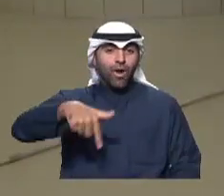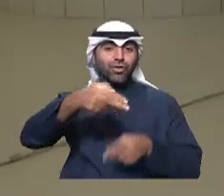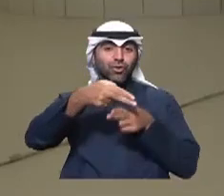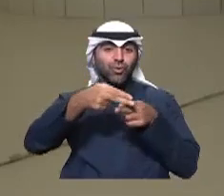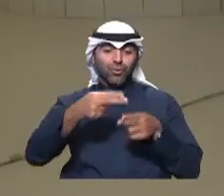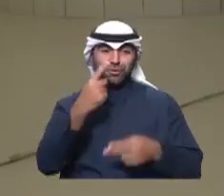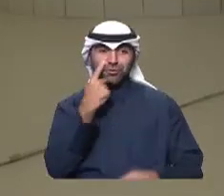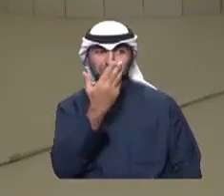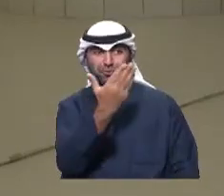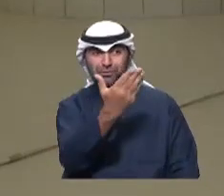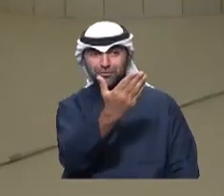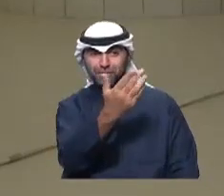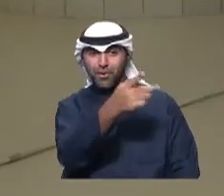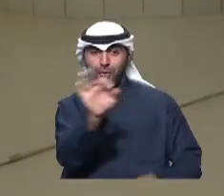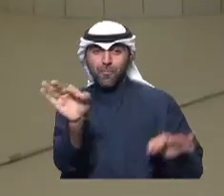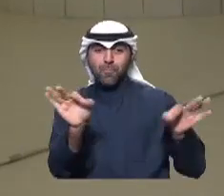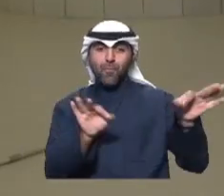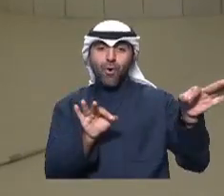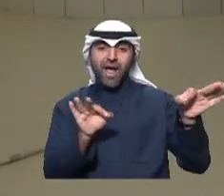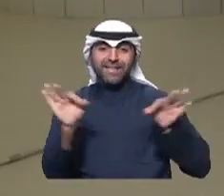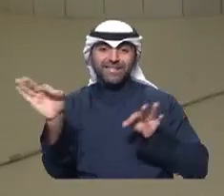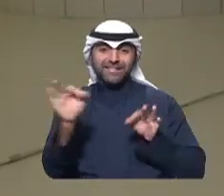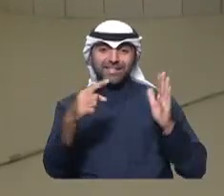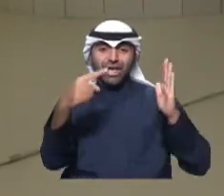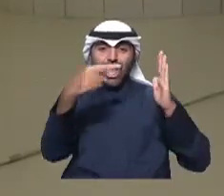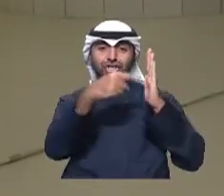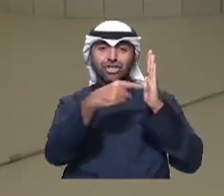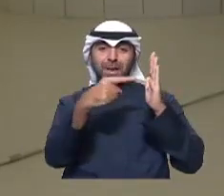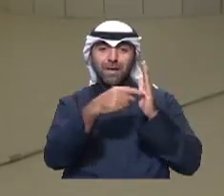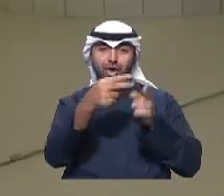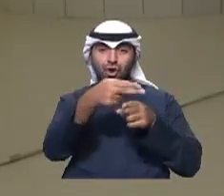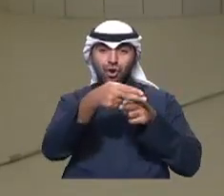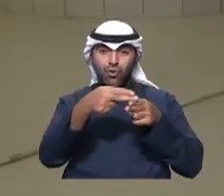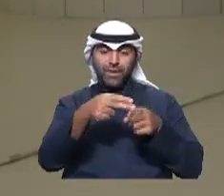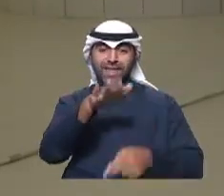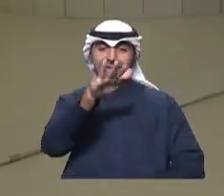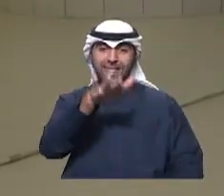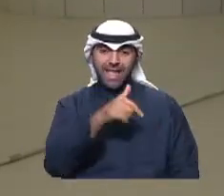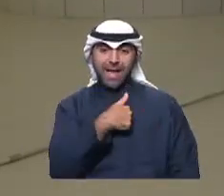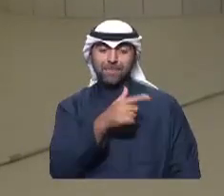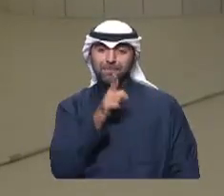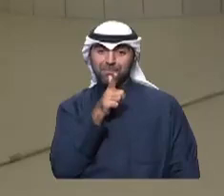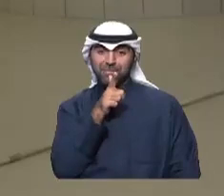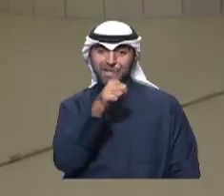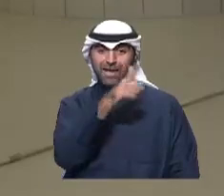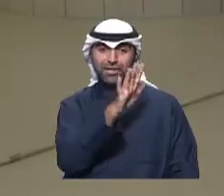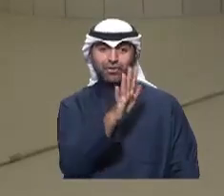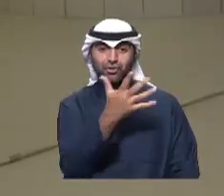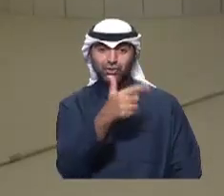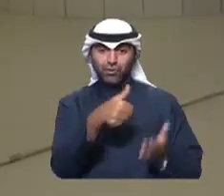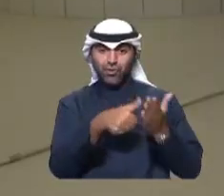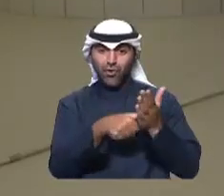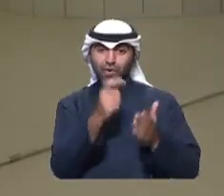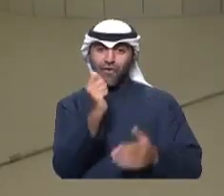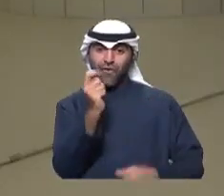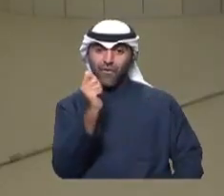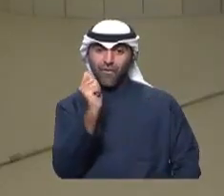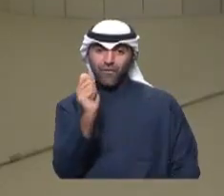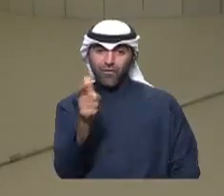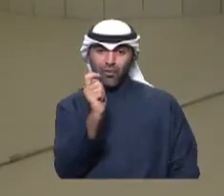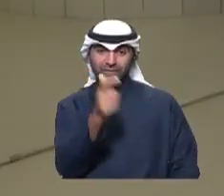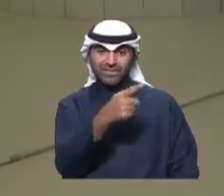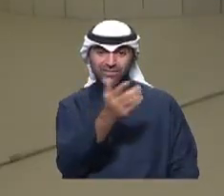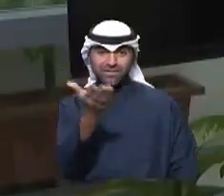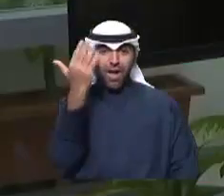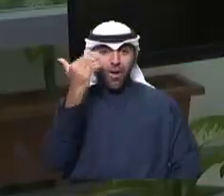بينهم الثلاثة واخترنا افضل طريقة من ناحية الكوست ومن ناحية الاستفادة ومن ناحية الاحصائيات اللي عندنا بالكويت كاستخدام